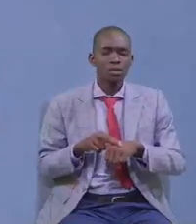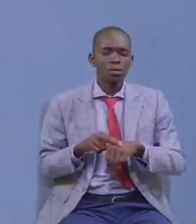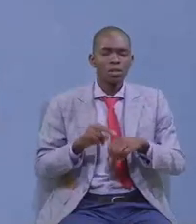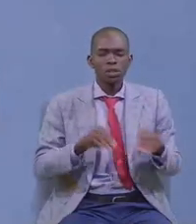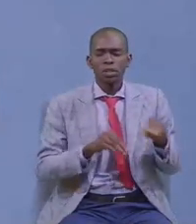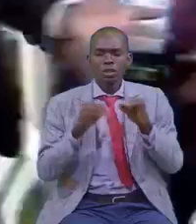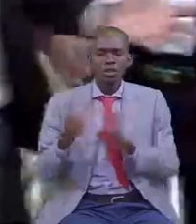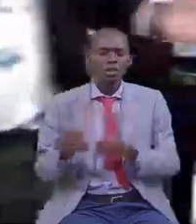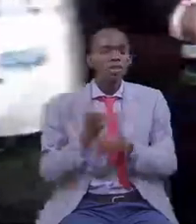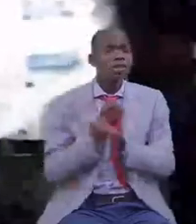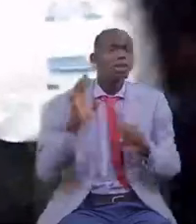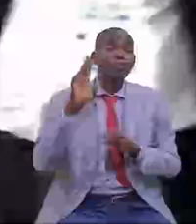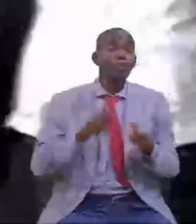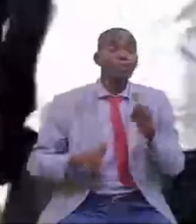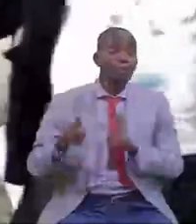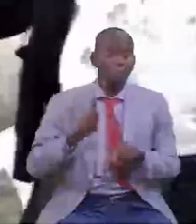Envoie ton peuple.